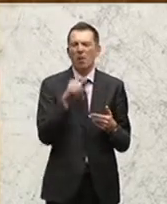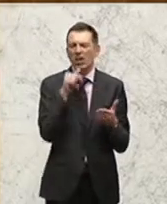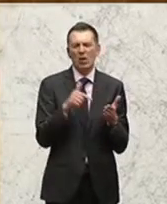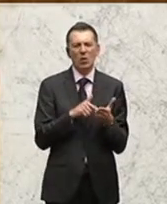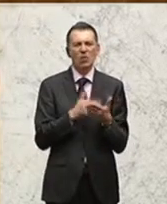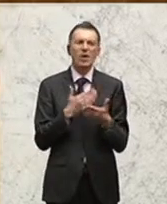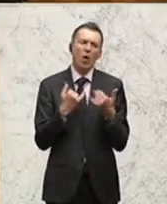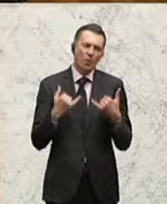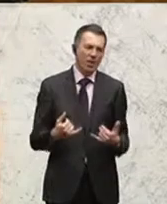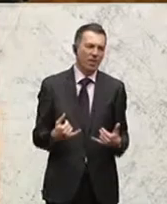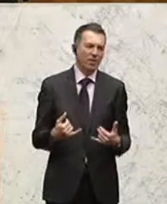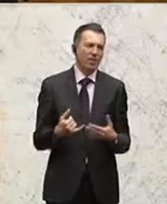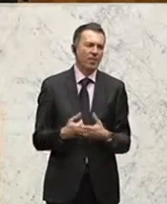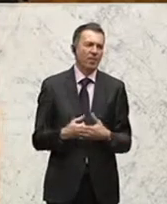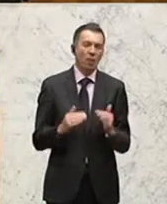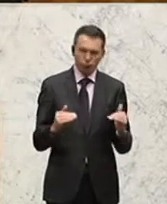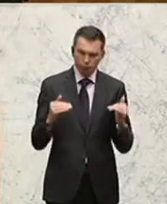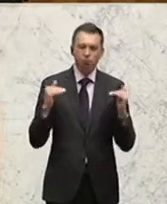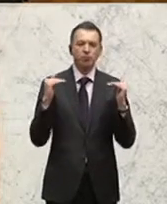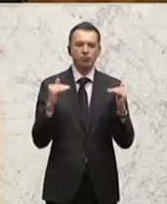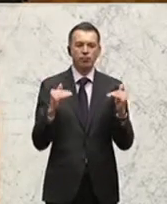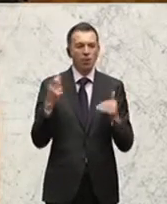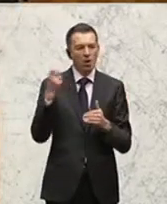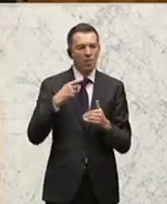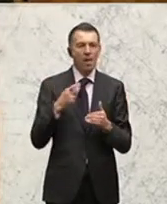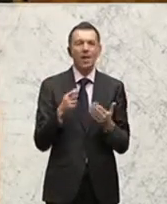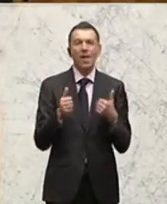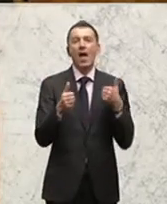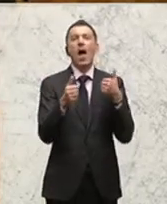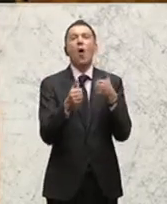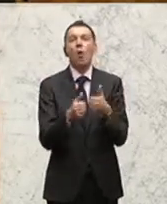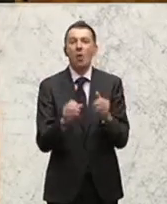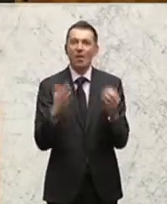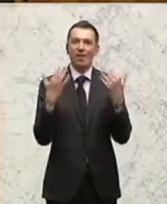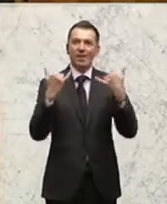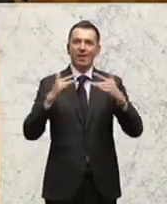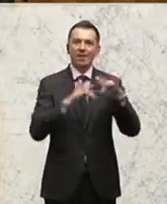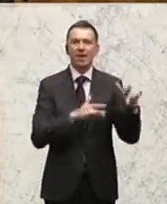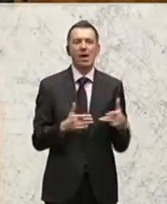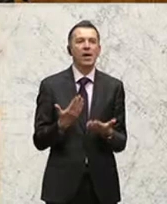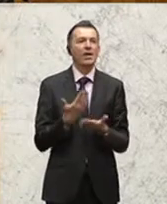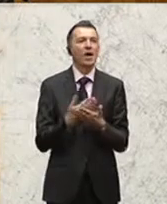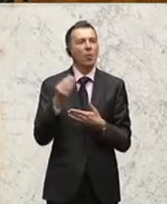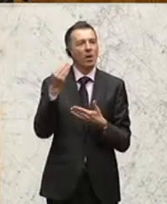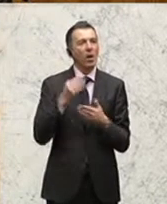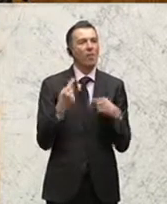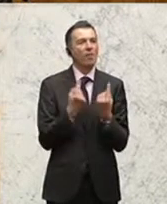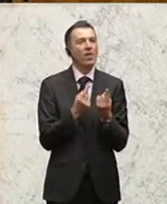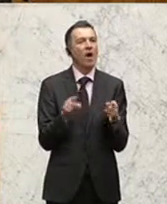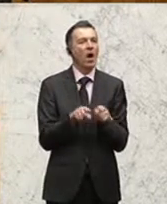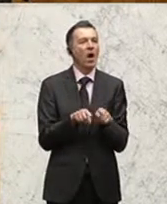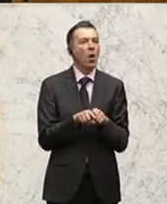sollte man, jetzt ist sehr stark hochgerüstet, aber ich meine, diese Nachholeffekte kommen jetzt und insofern glaube ich, dass wir hier auch auf